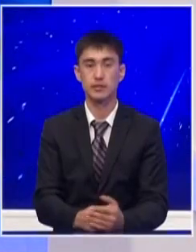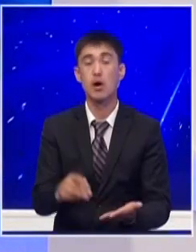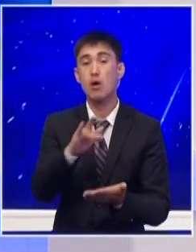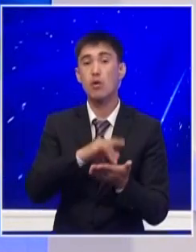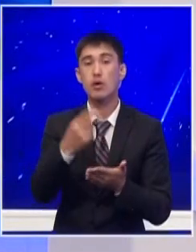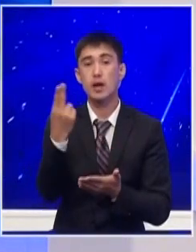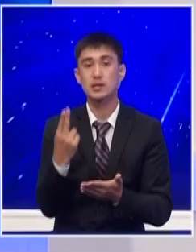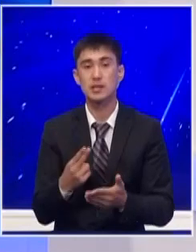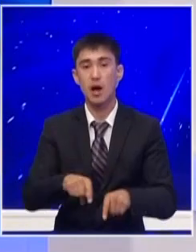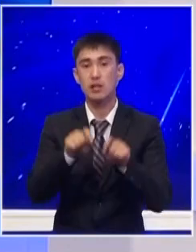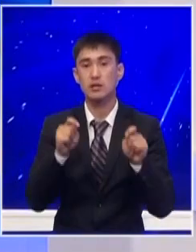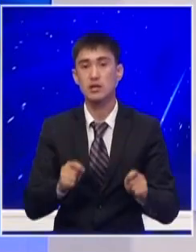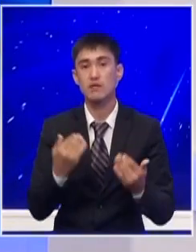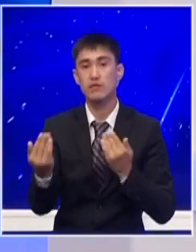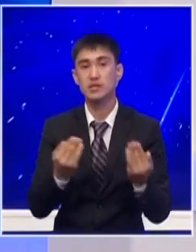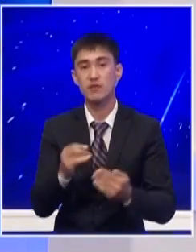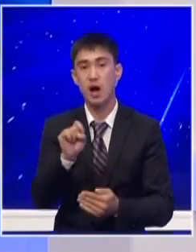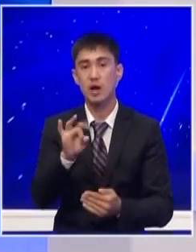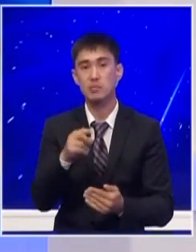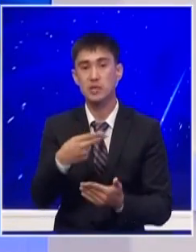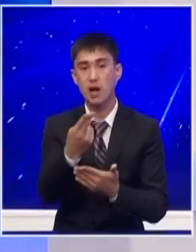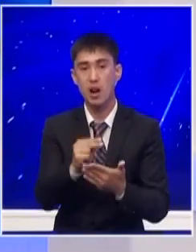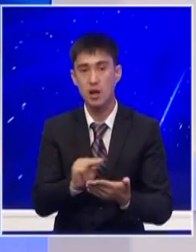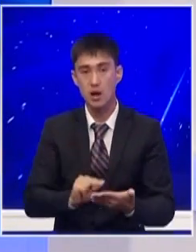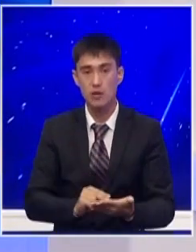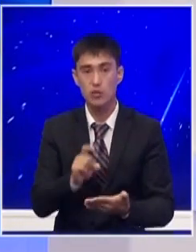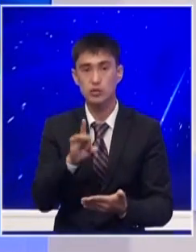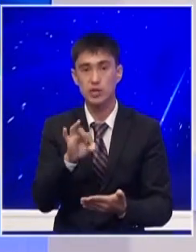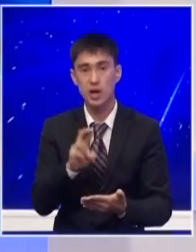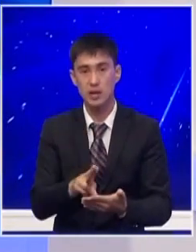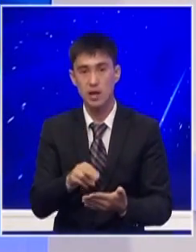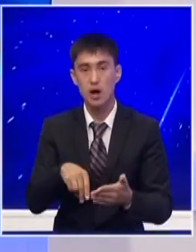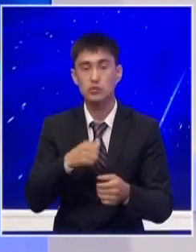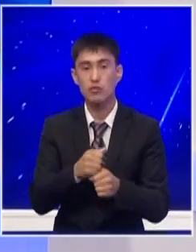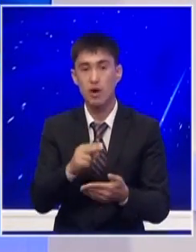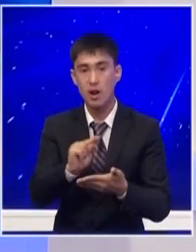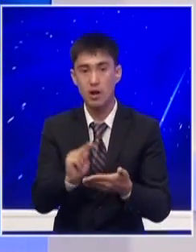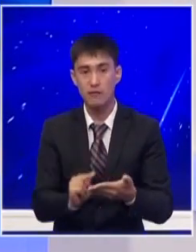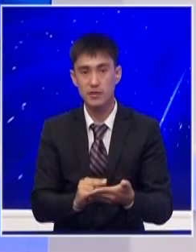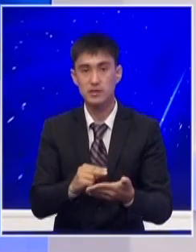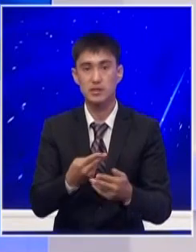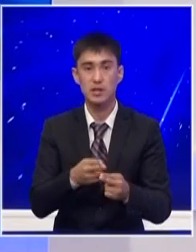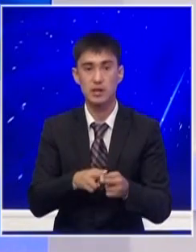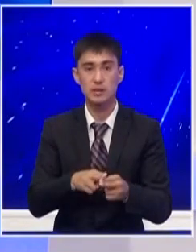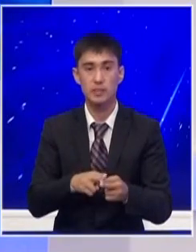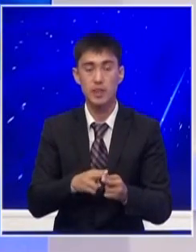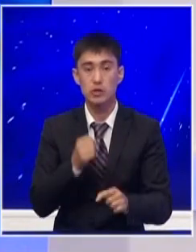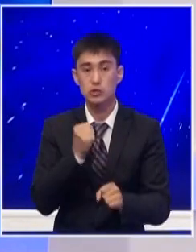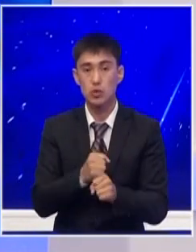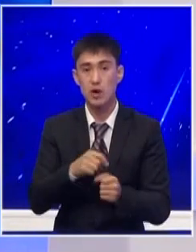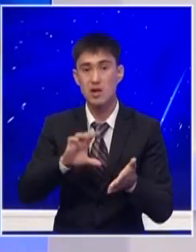В городе Астана открылась выставка арабской каллиграфии «Хуснихат». Основу каллиграфической надписи составляют